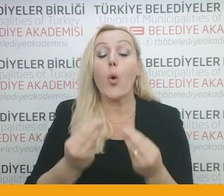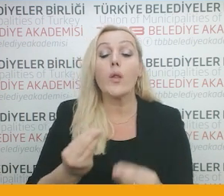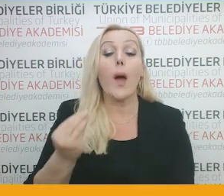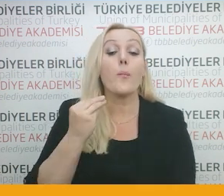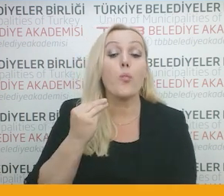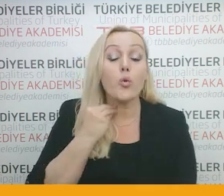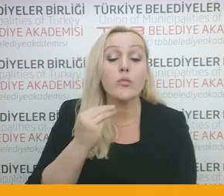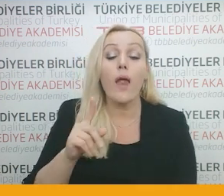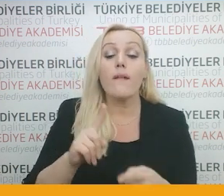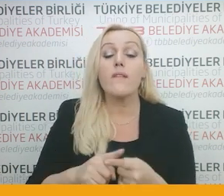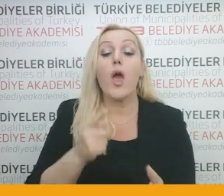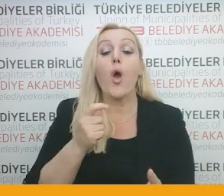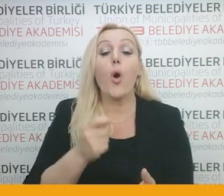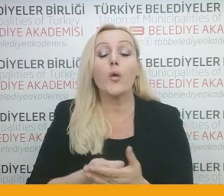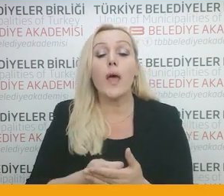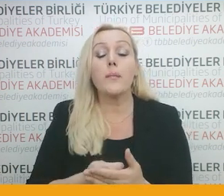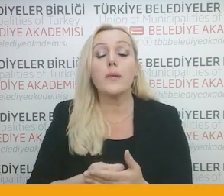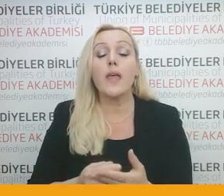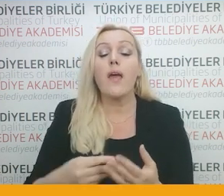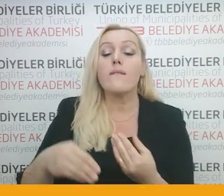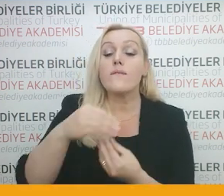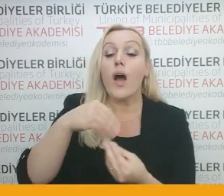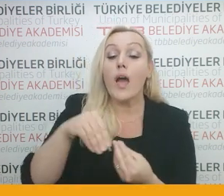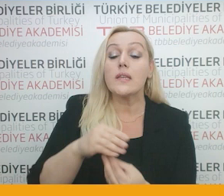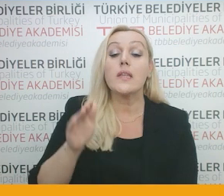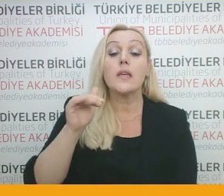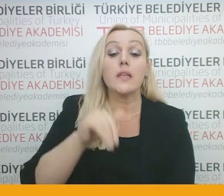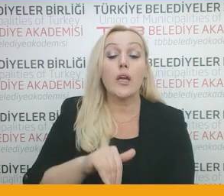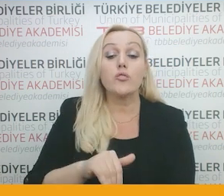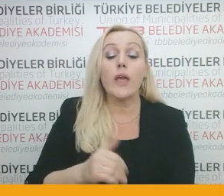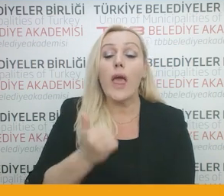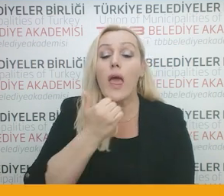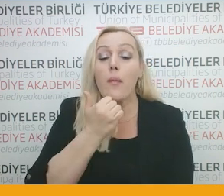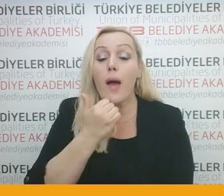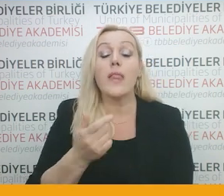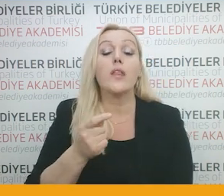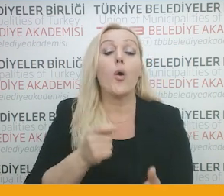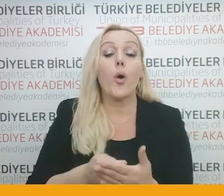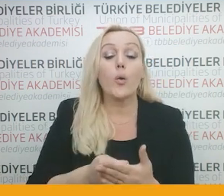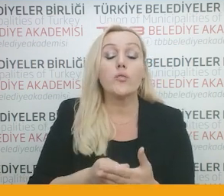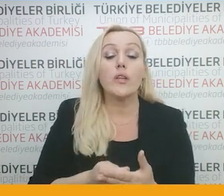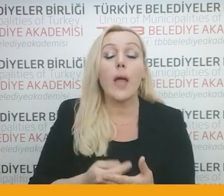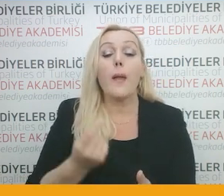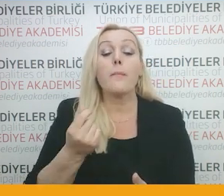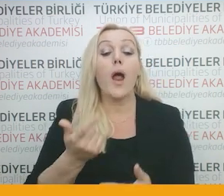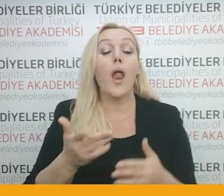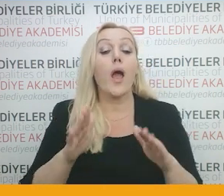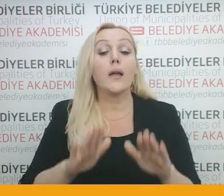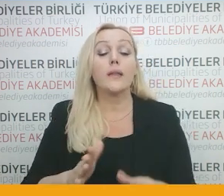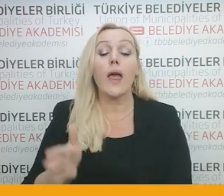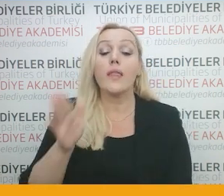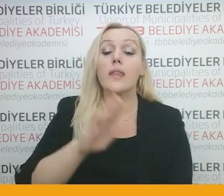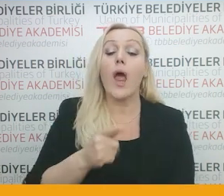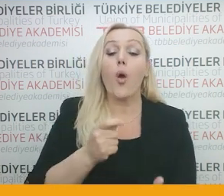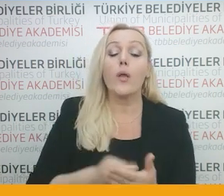sonra ödenmesi zammı, faiz gelecek ödemeler, daha sonra emanetteki tutarlar, eğer kalırsa nakitimiz, diğer ödemeleri